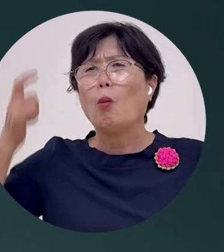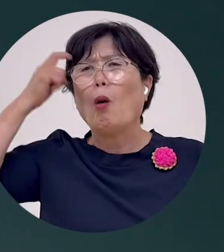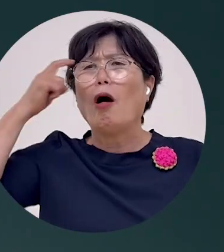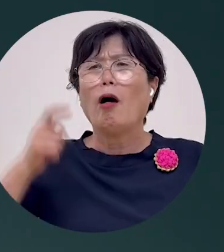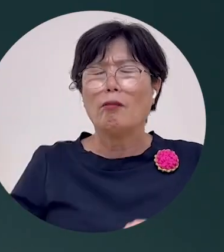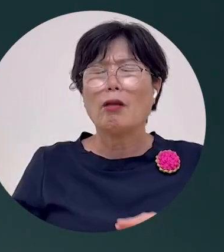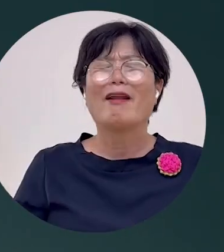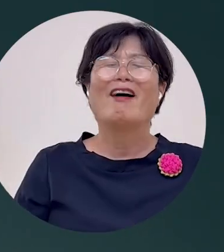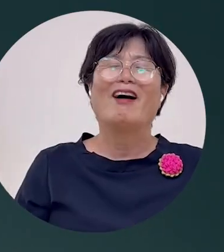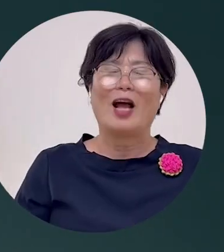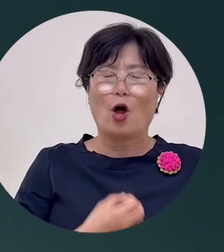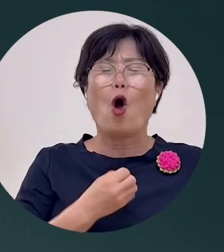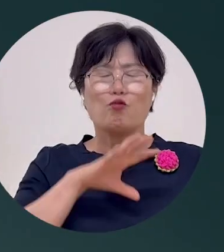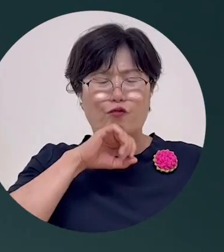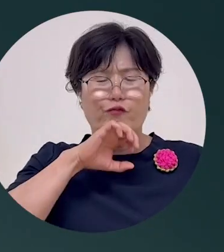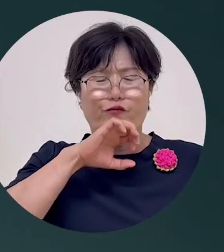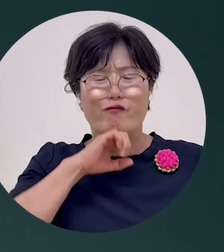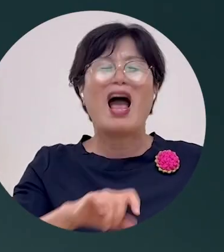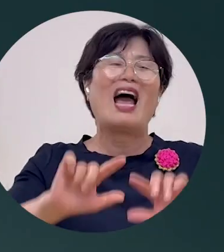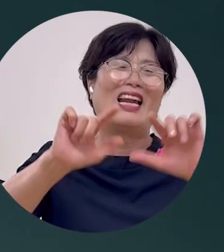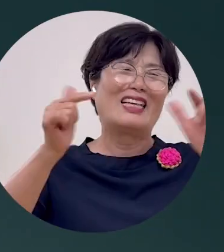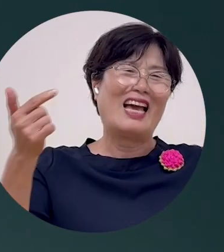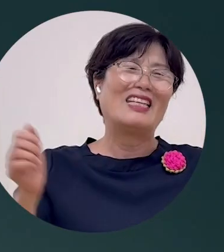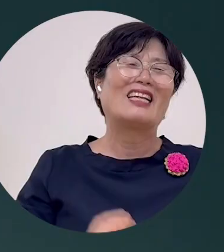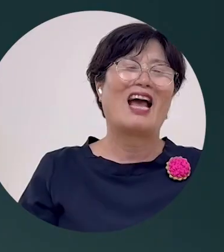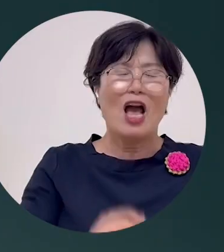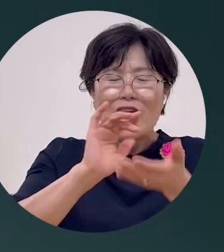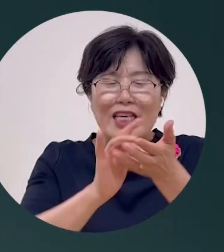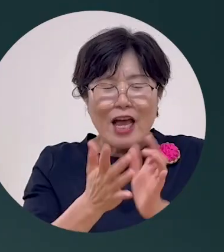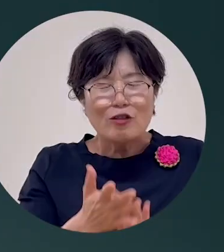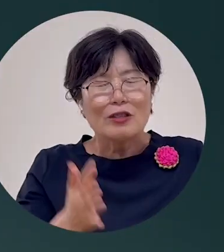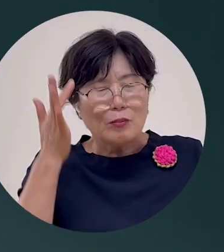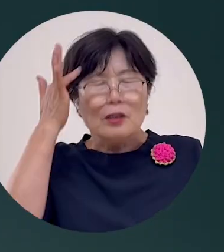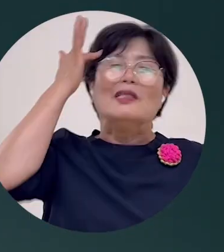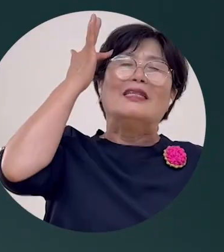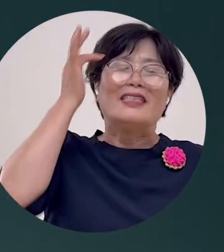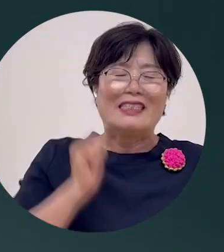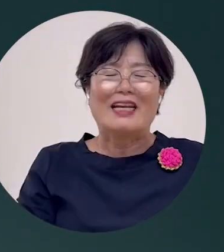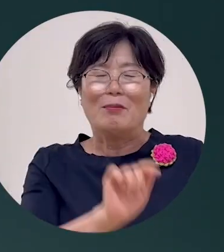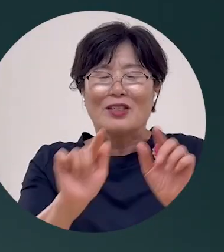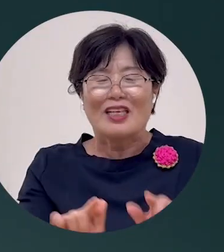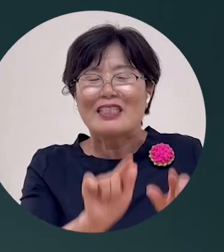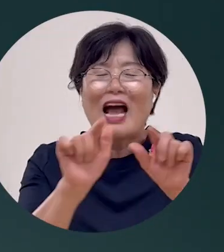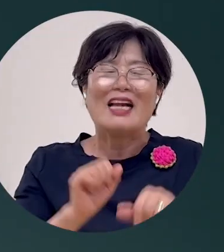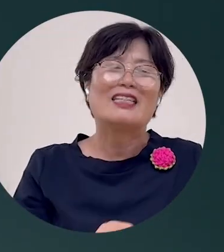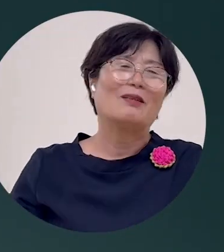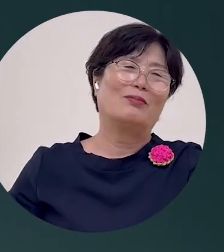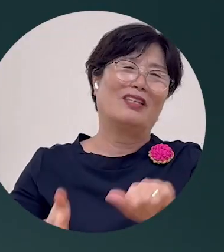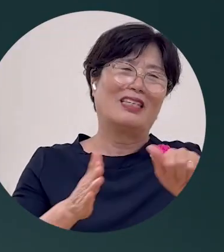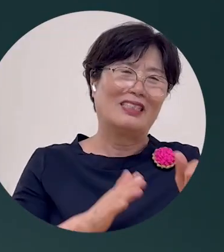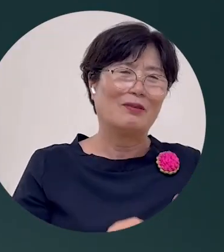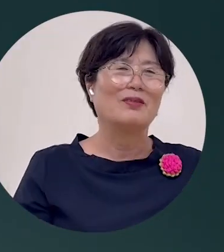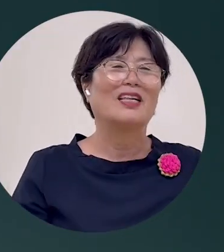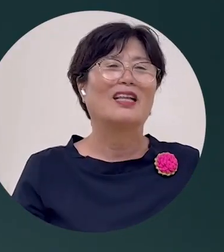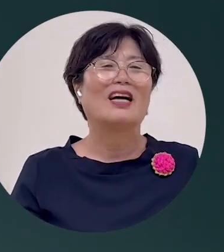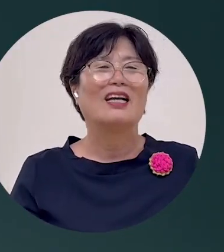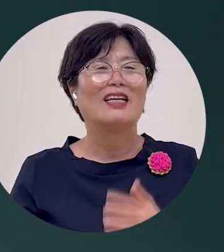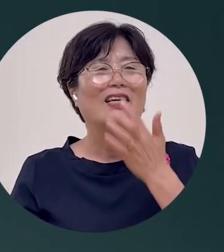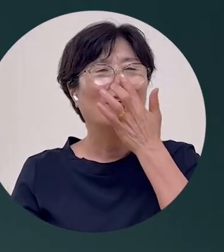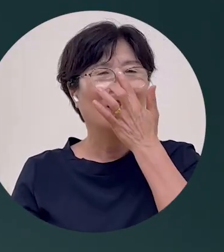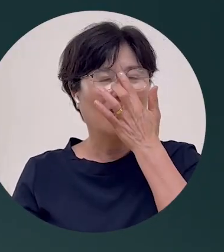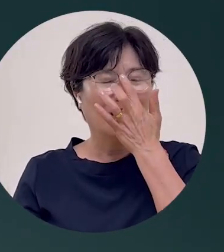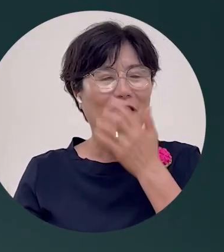이렇게 하면 되겠어요? 안 되겠어요? 여러분, 예수님을 의식하면서 살아야죠. 그래요? 안 그래요?